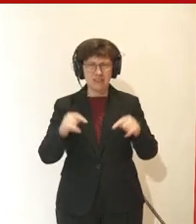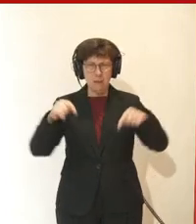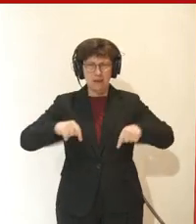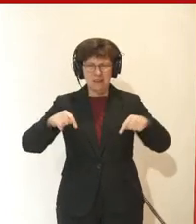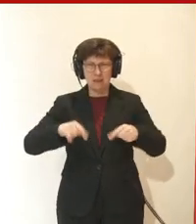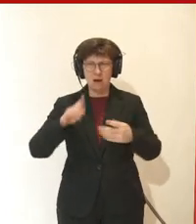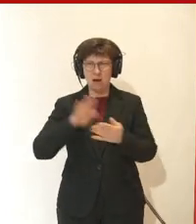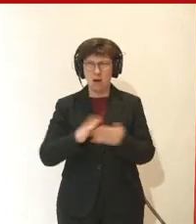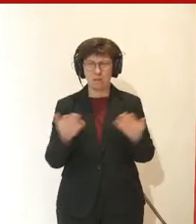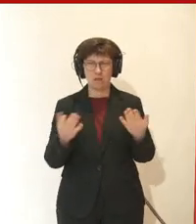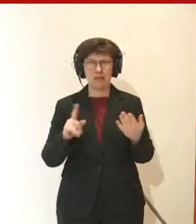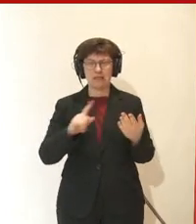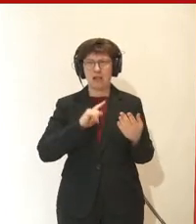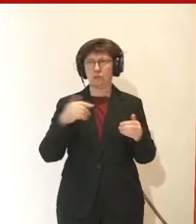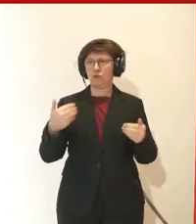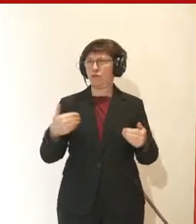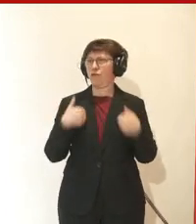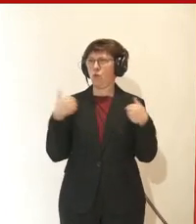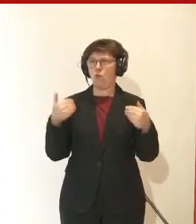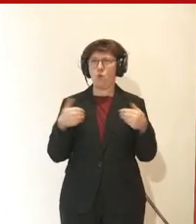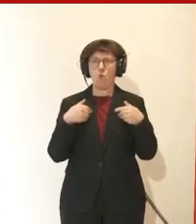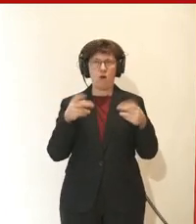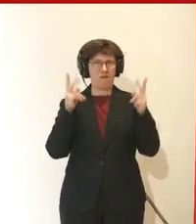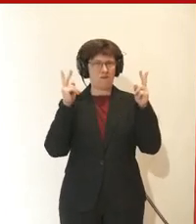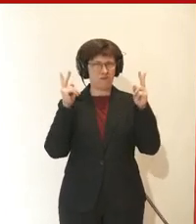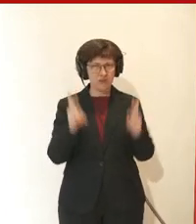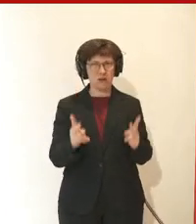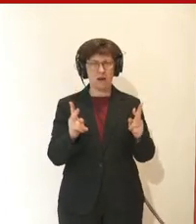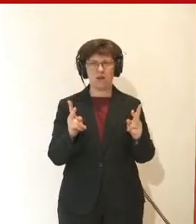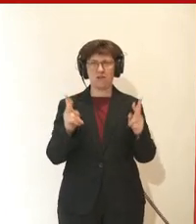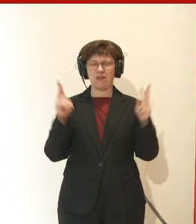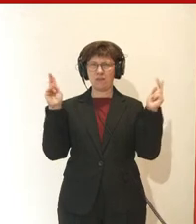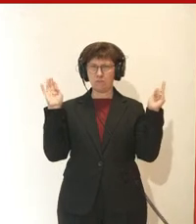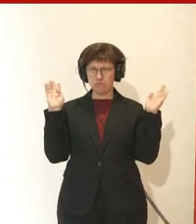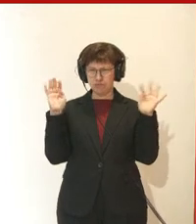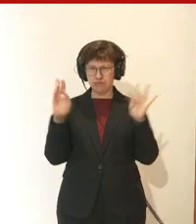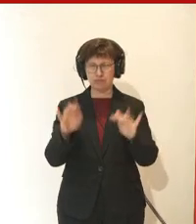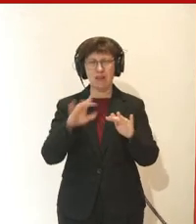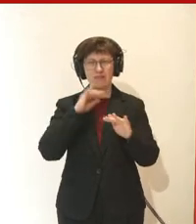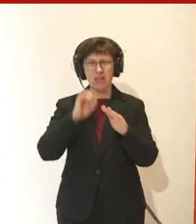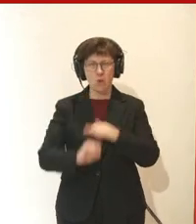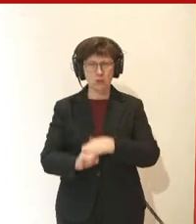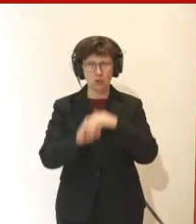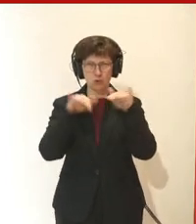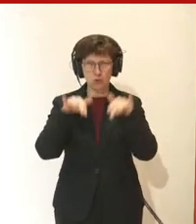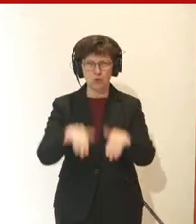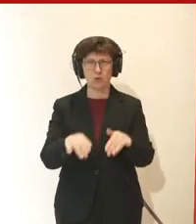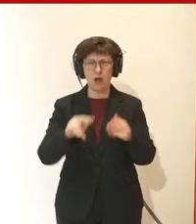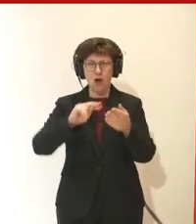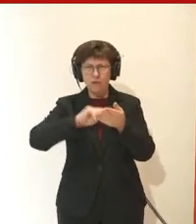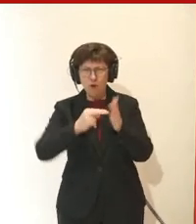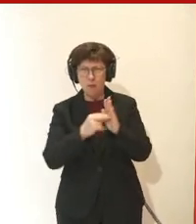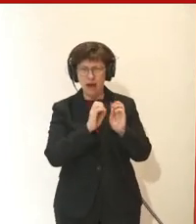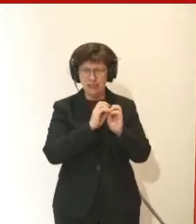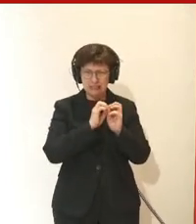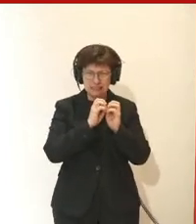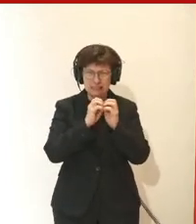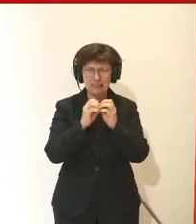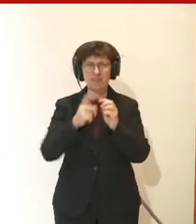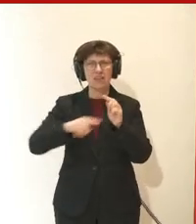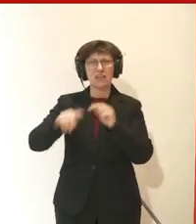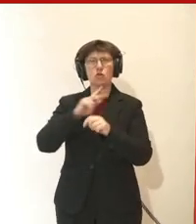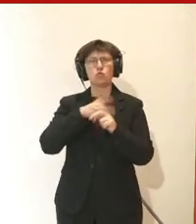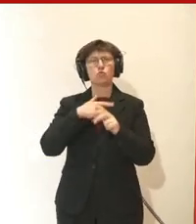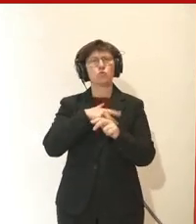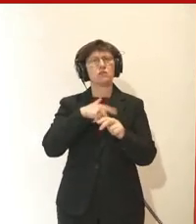stattfindet ich bin sehr froh darüber dass es so viel unterstützung und vorbereitung gegeben hat überall in